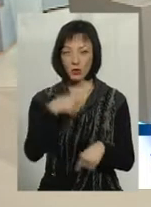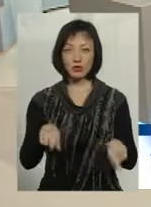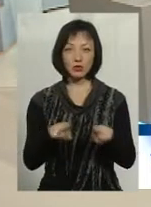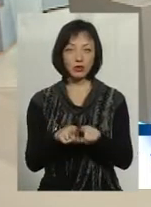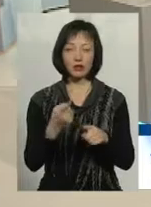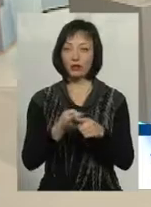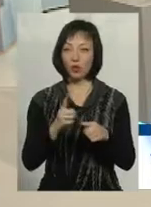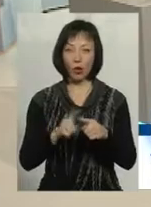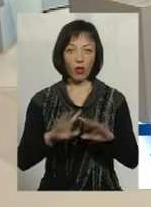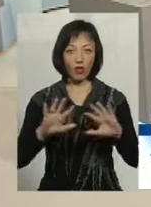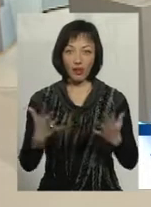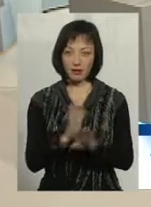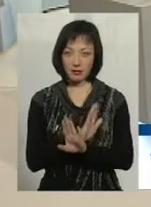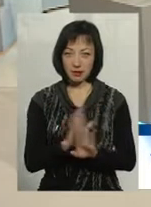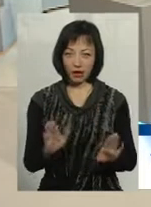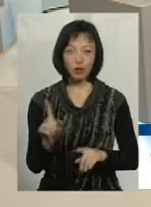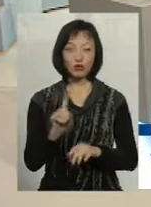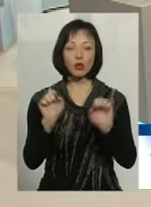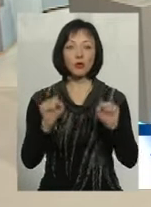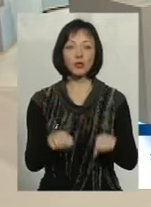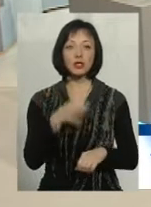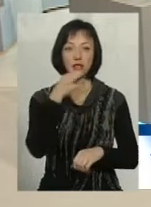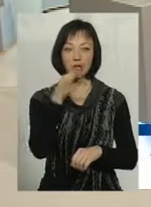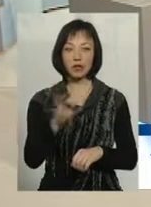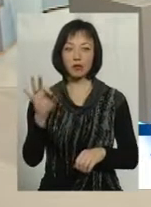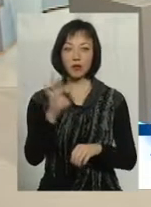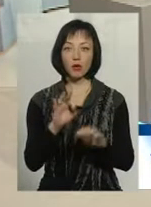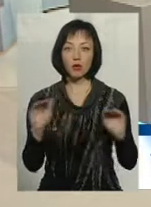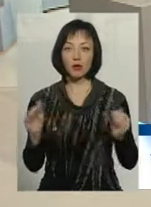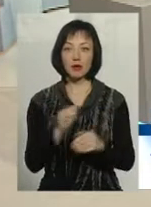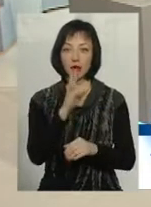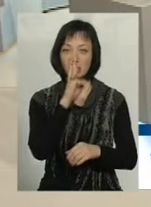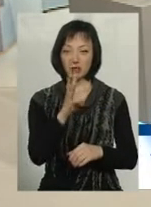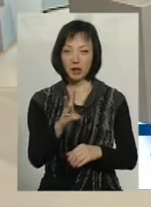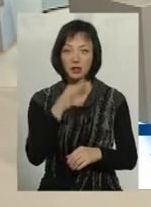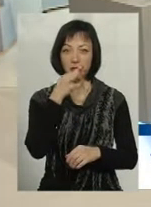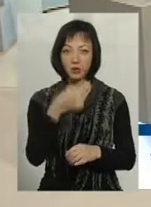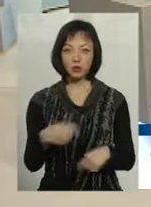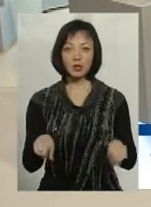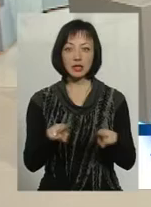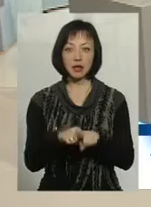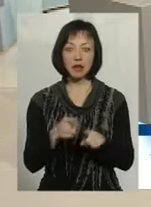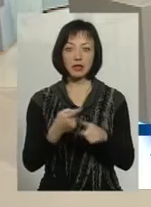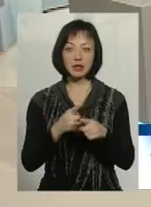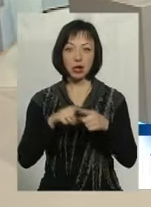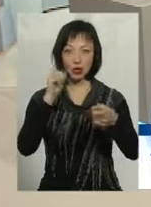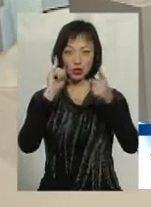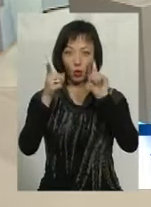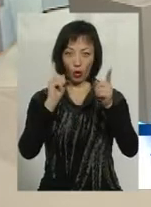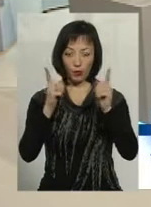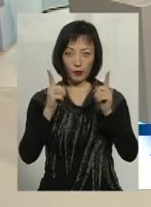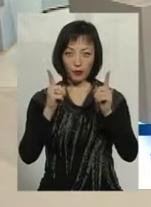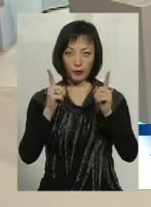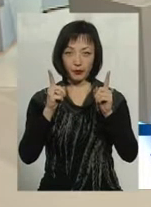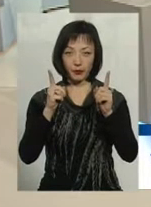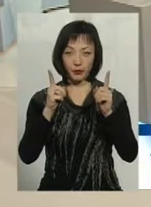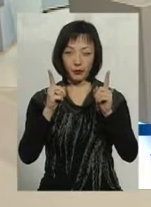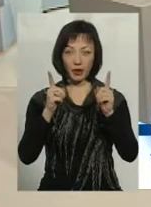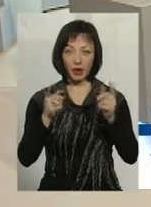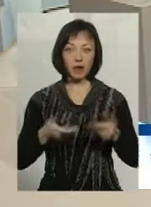зокрема, дуже великі штрафні санкції. Як ви, як фахівець, як експерт, оцінюєте те, що наприймали